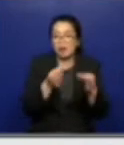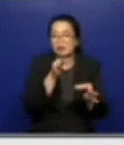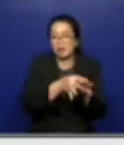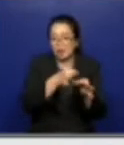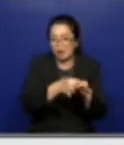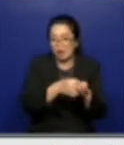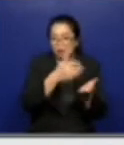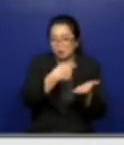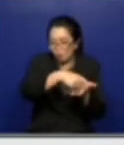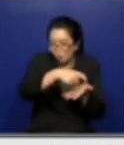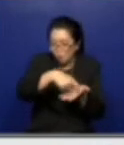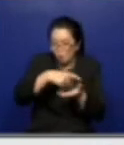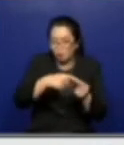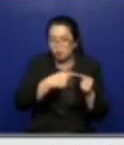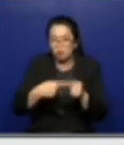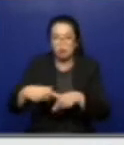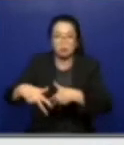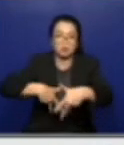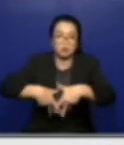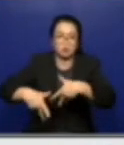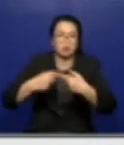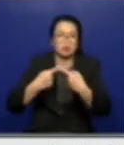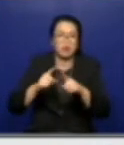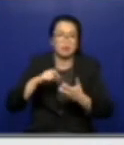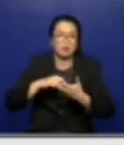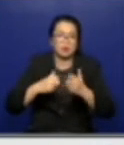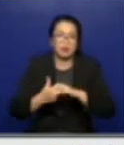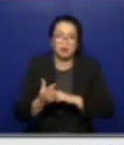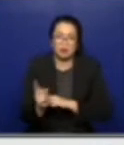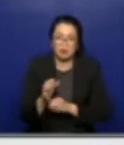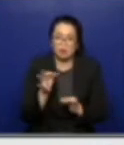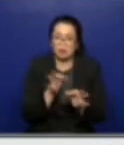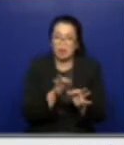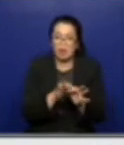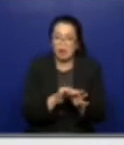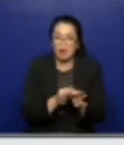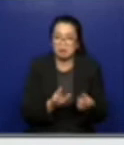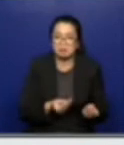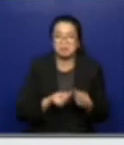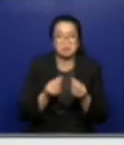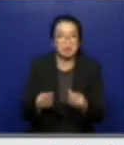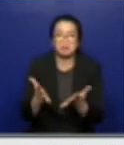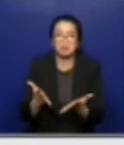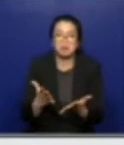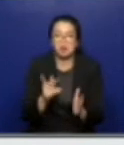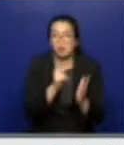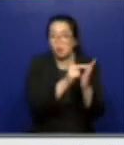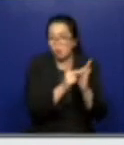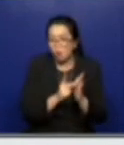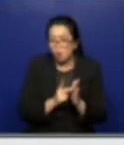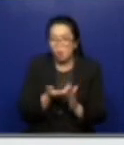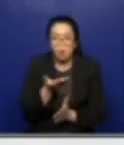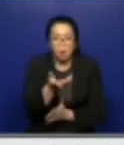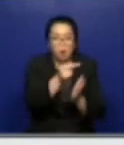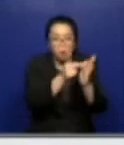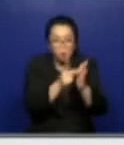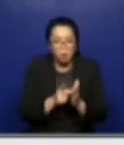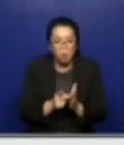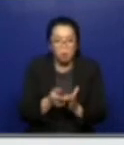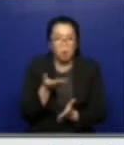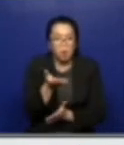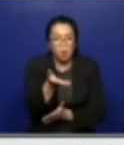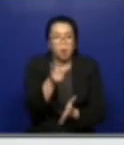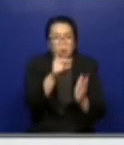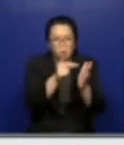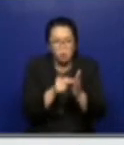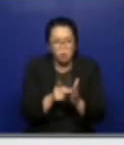ยต่อปัญหาครับท่านธนาคารไม่ปล่อยครับคนไปขอมีไม่กี่เปอร์เซ็นต์ที่ได้บ